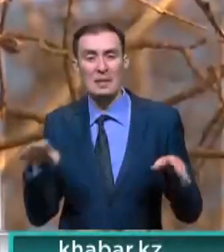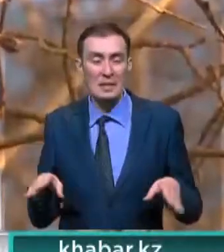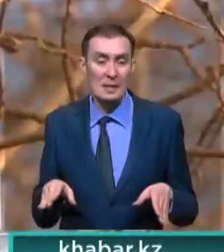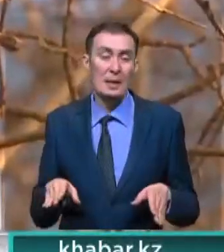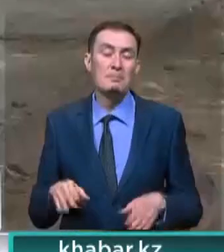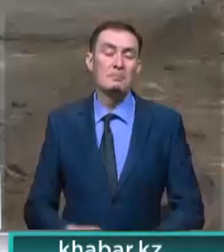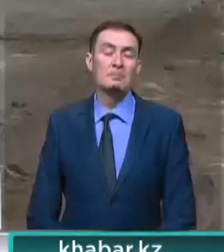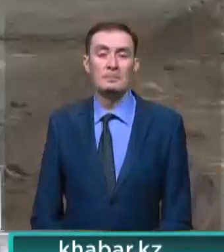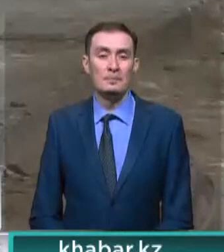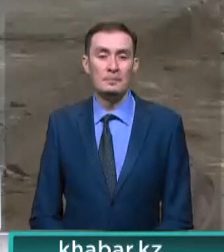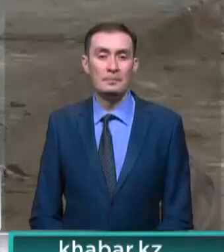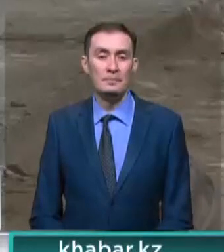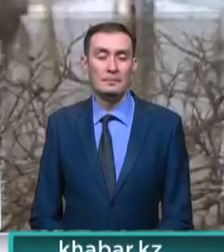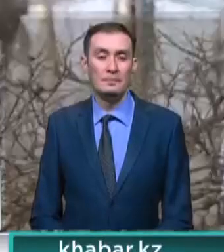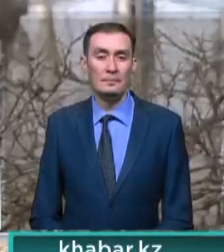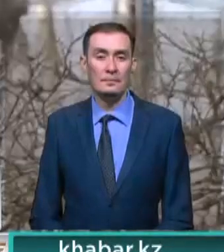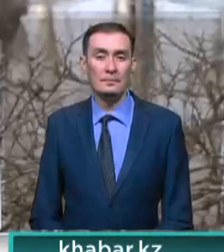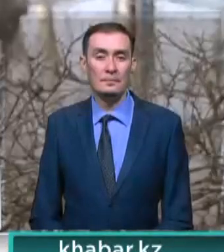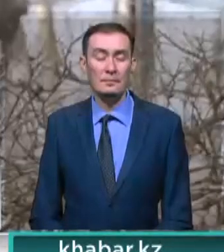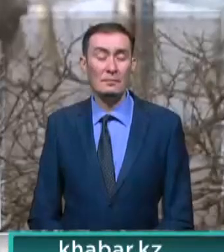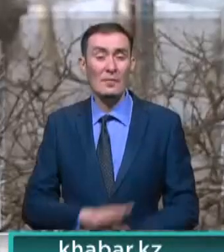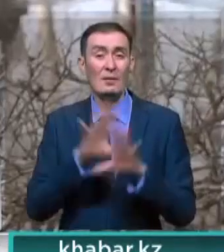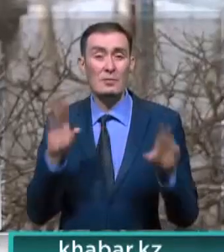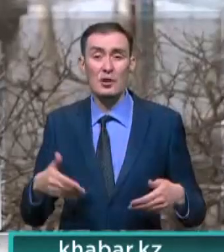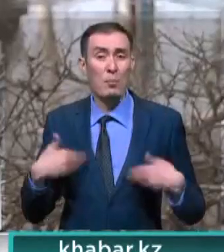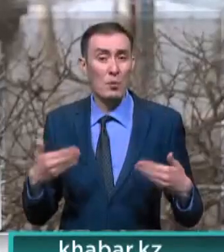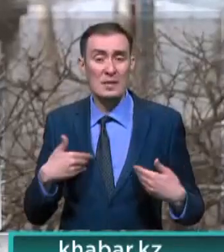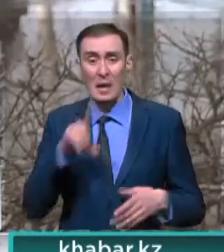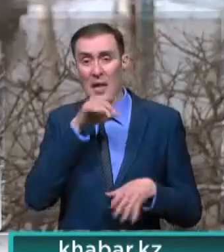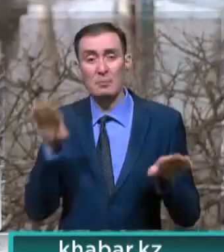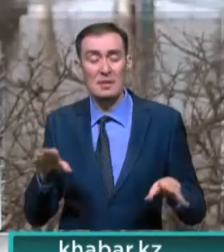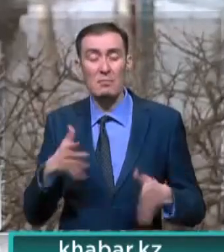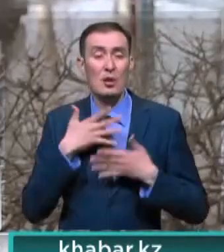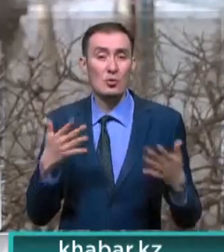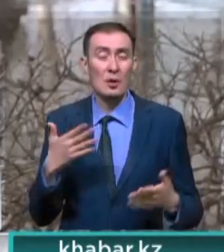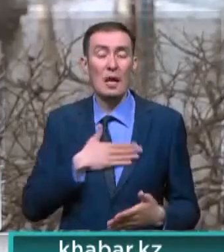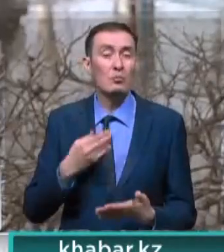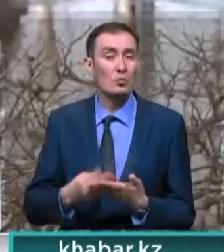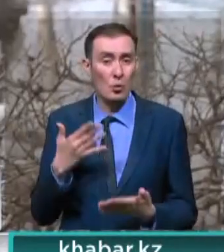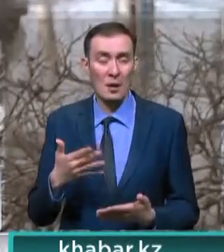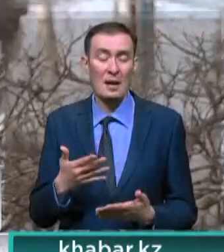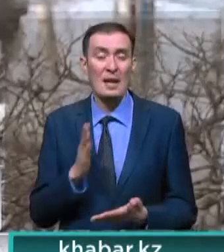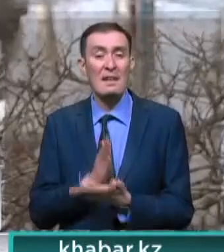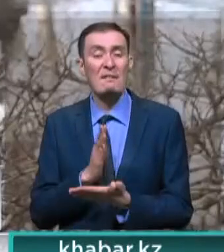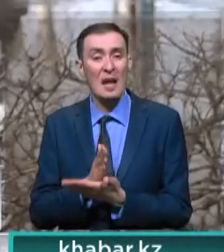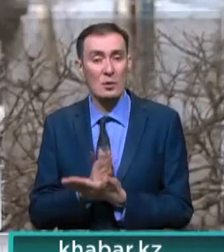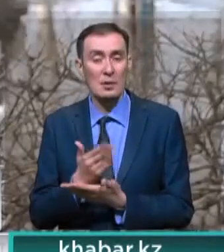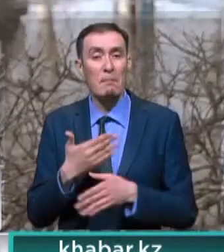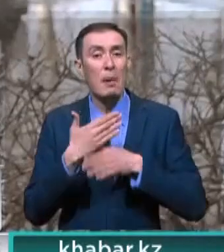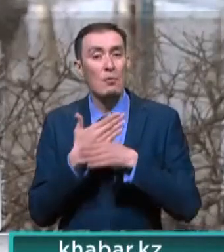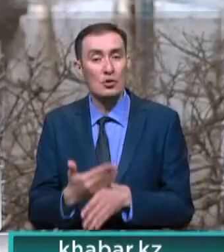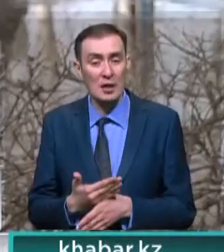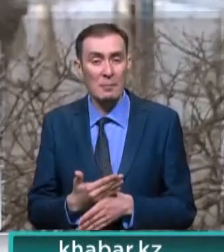декоративных птиц вообще польза птиц природе огромна они дороги нам являются помощниками